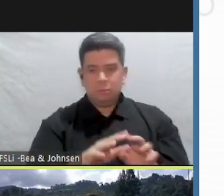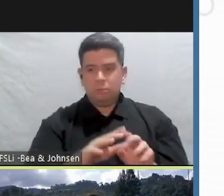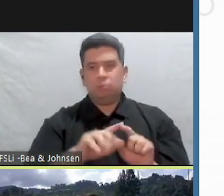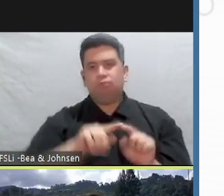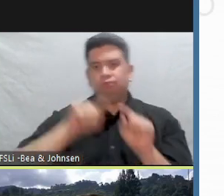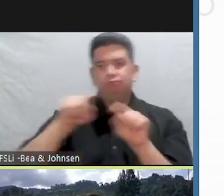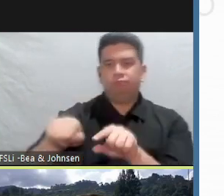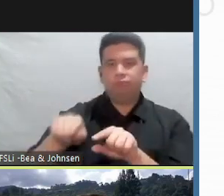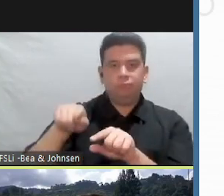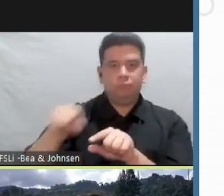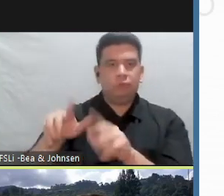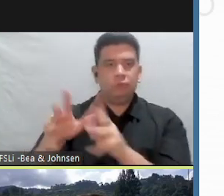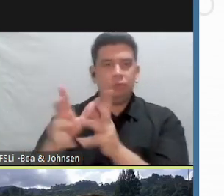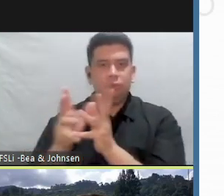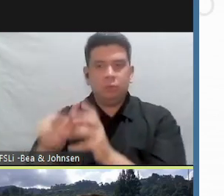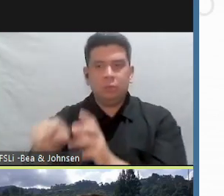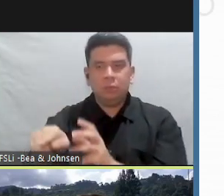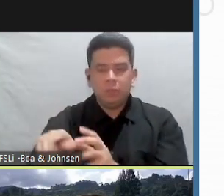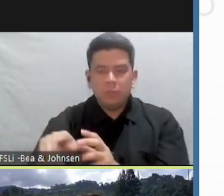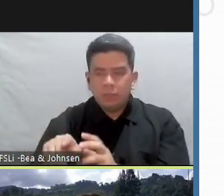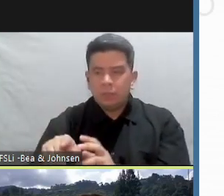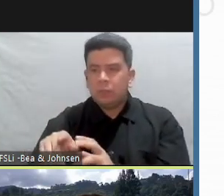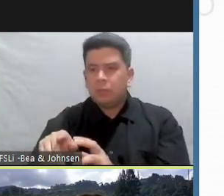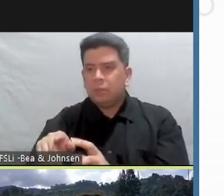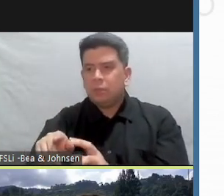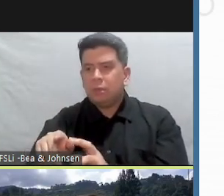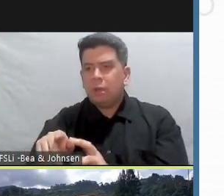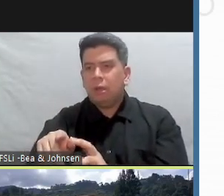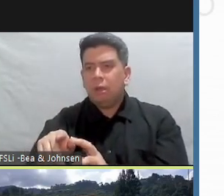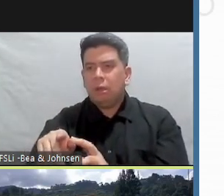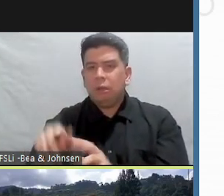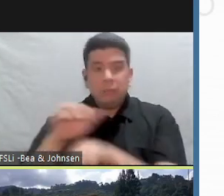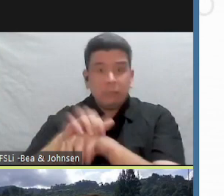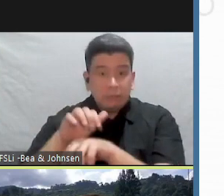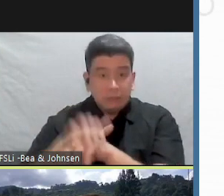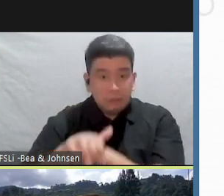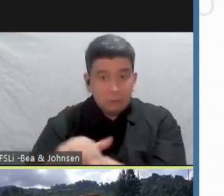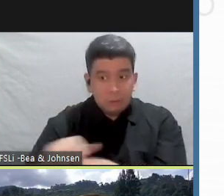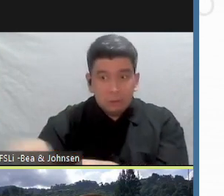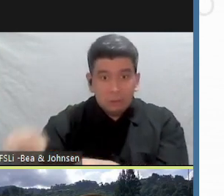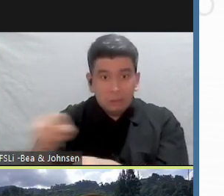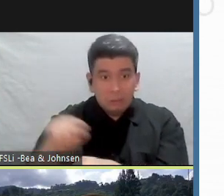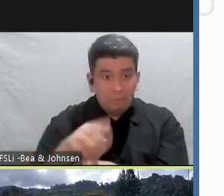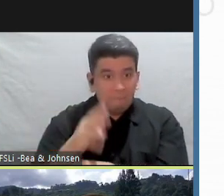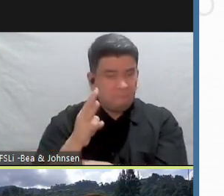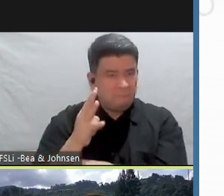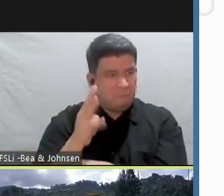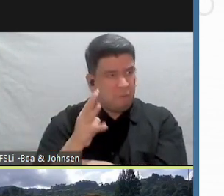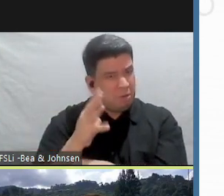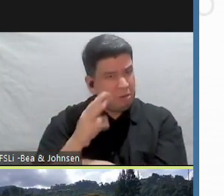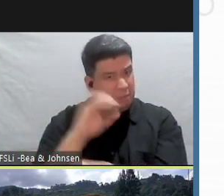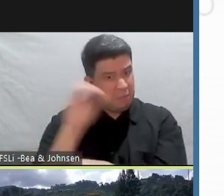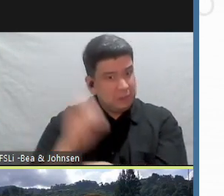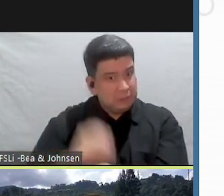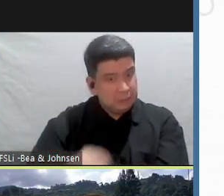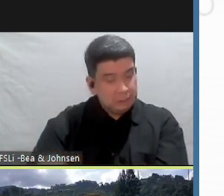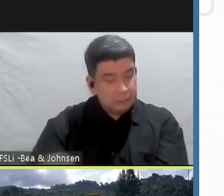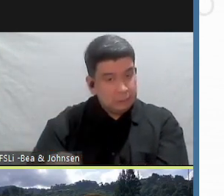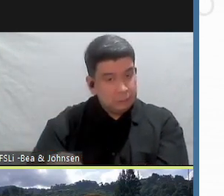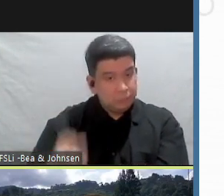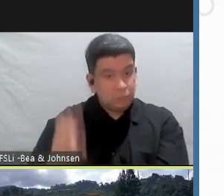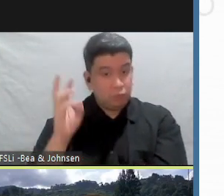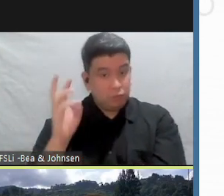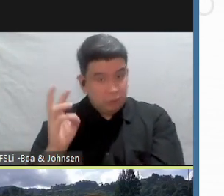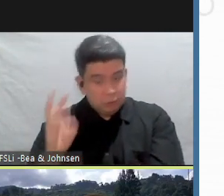mas mataas, napaka-konti lang ang nakakaalam ng English, mga 40% lang, majority ay mother tongue.